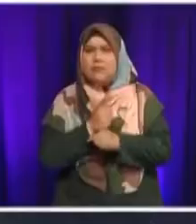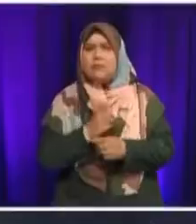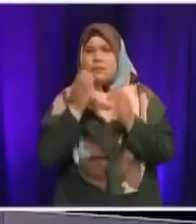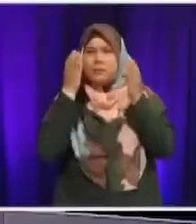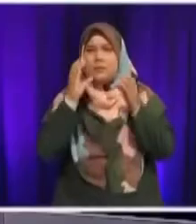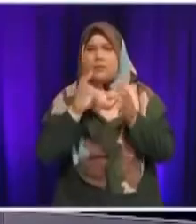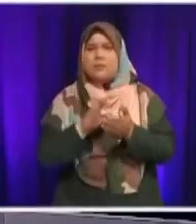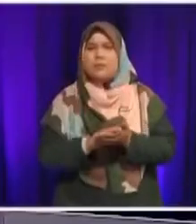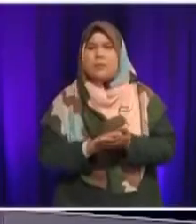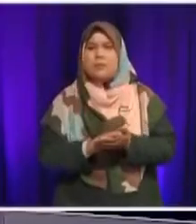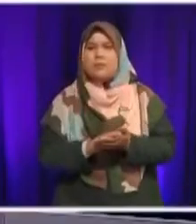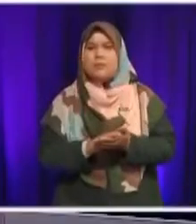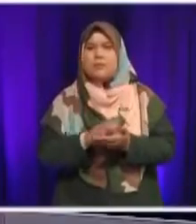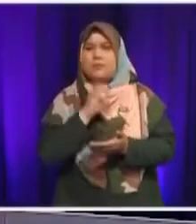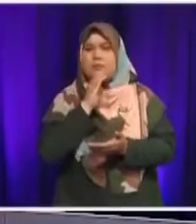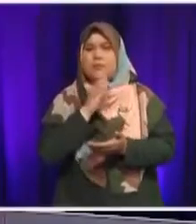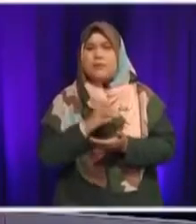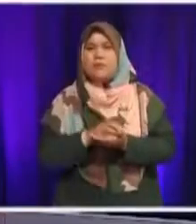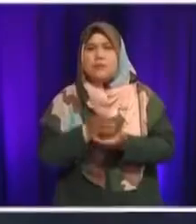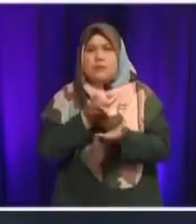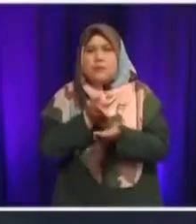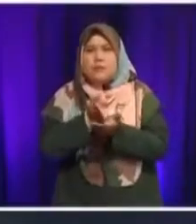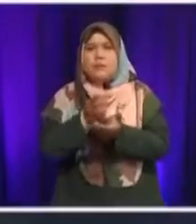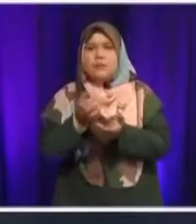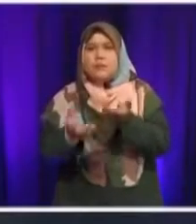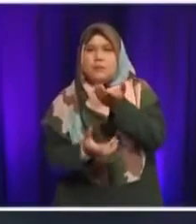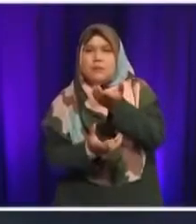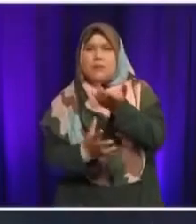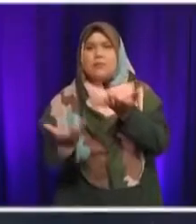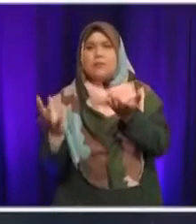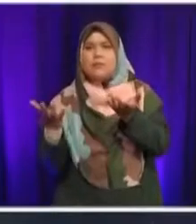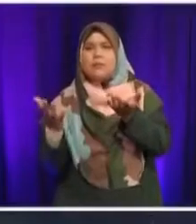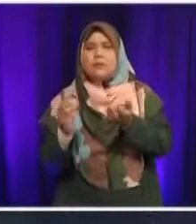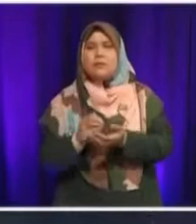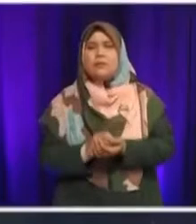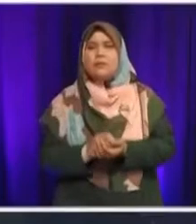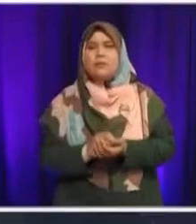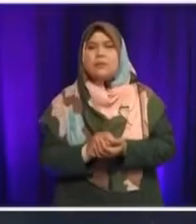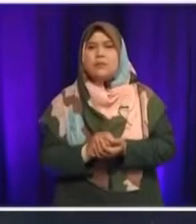tidak di boleh dipanaskan secara terus mana bagian bawah video BoBoiBoy